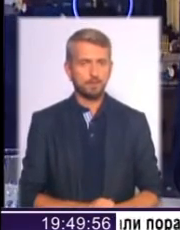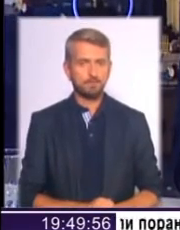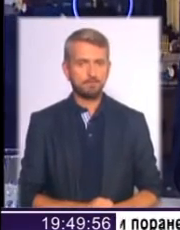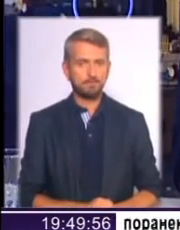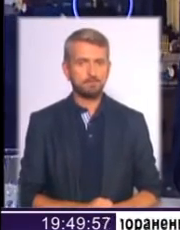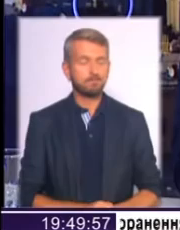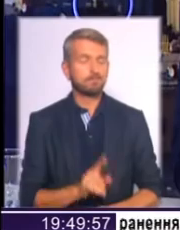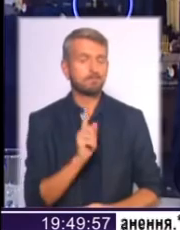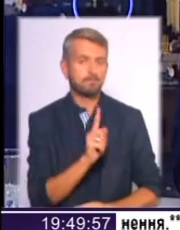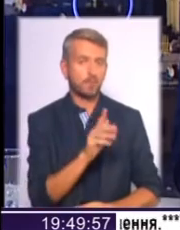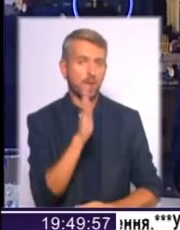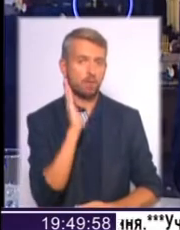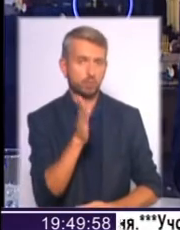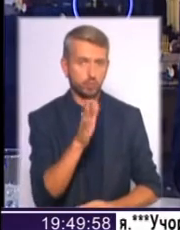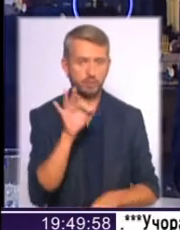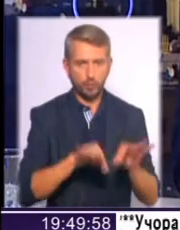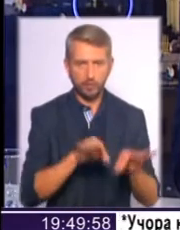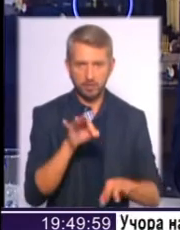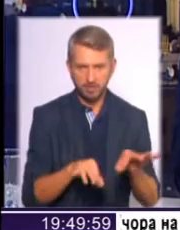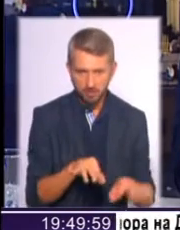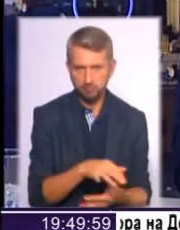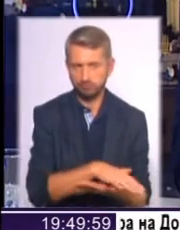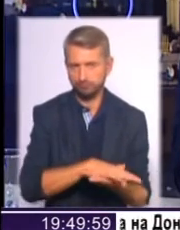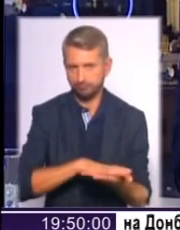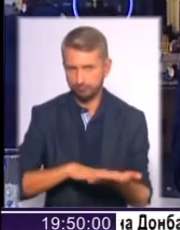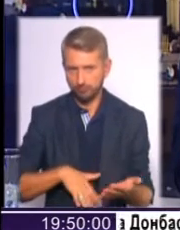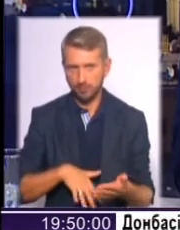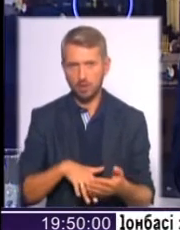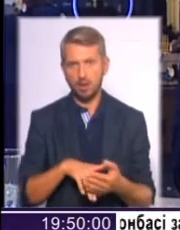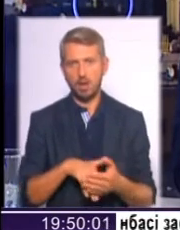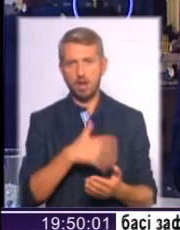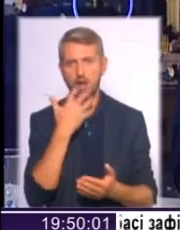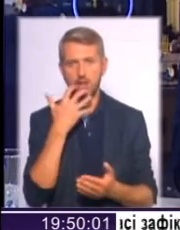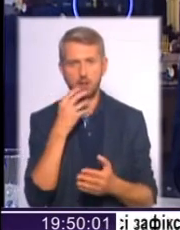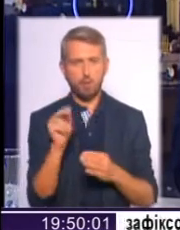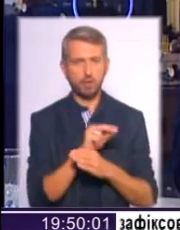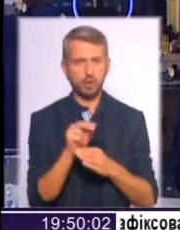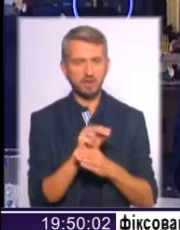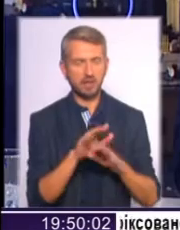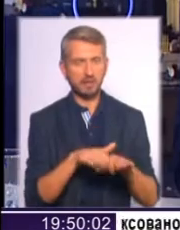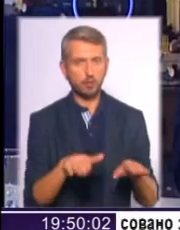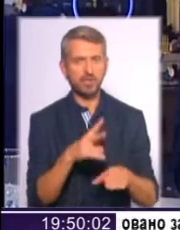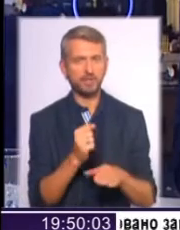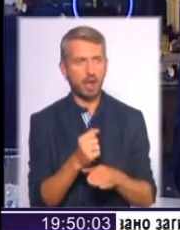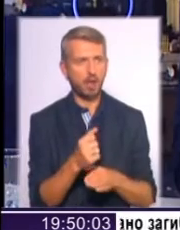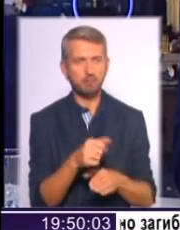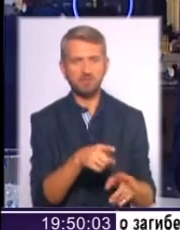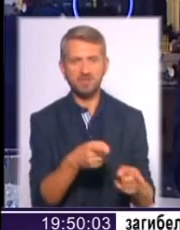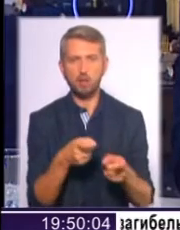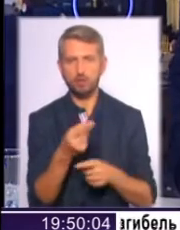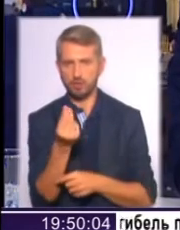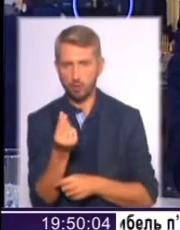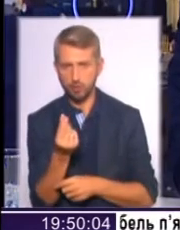Тим не менш, будуть і восени ще проводитися заходи з термомодернізації садочків на залучені кошти, вже не на бюджеті, ми залучили